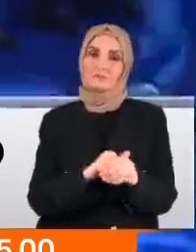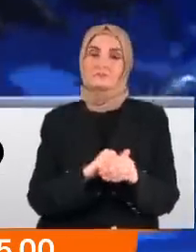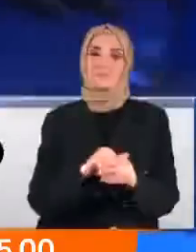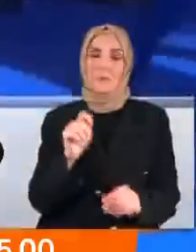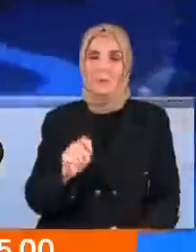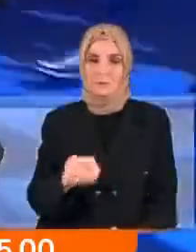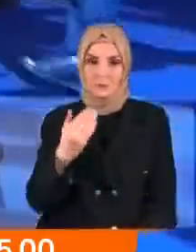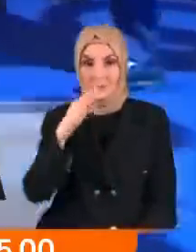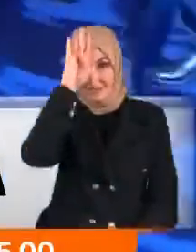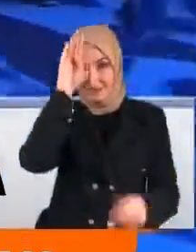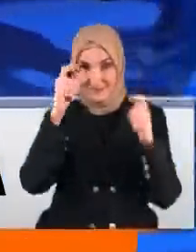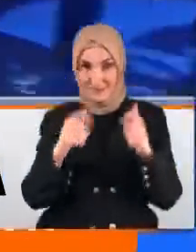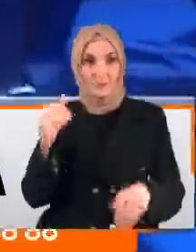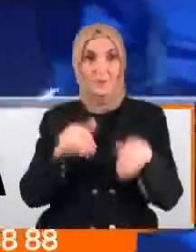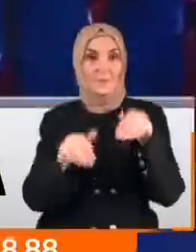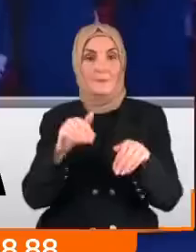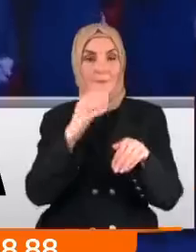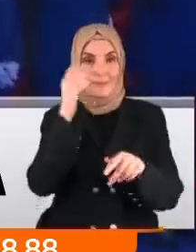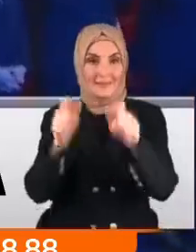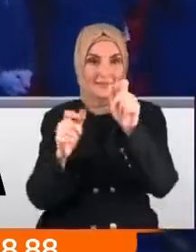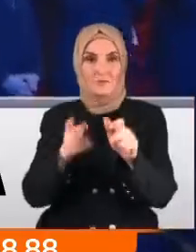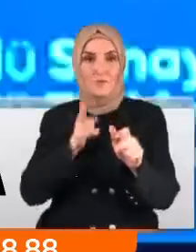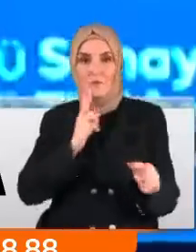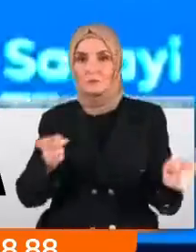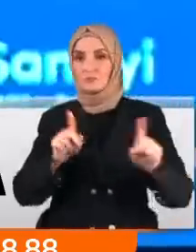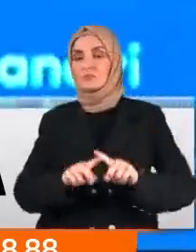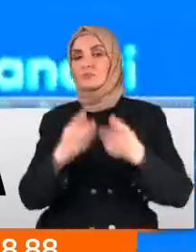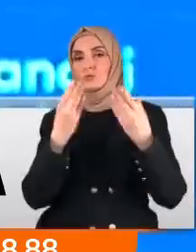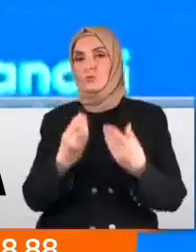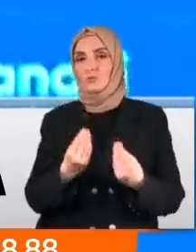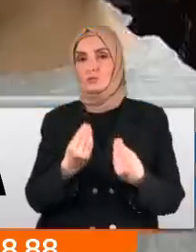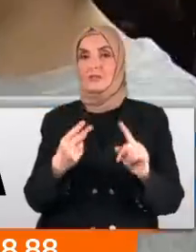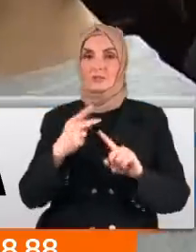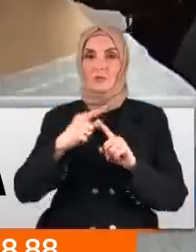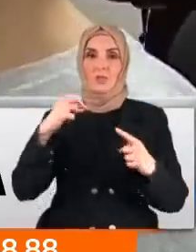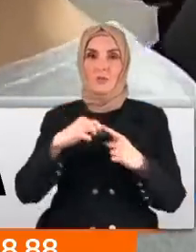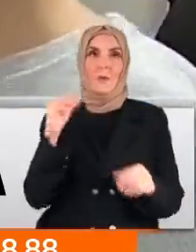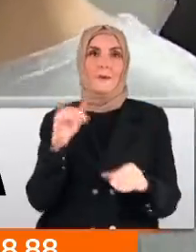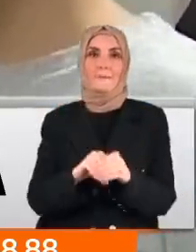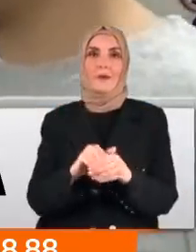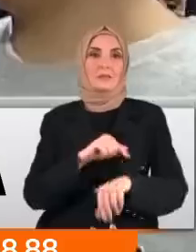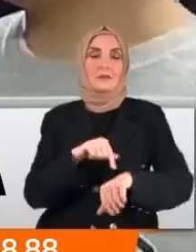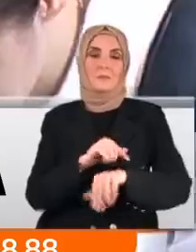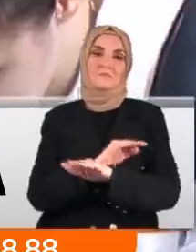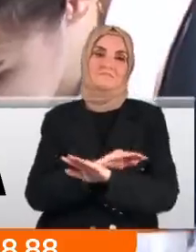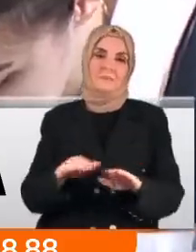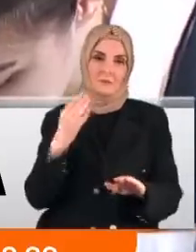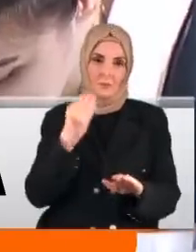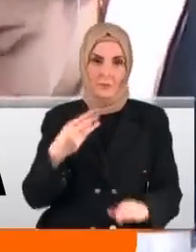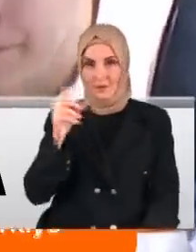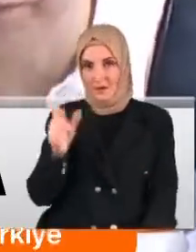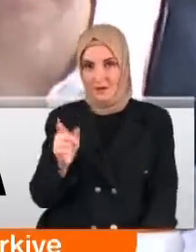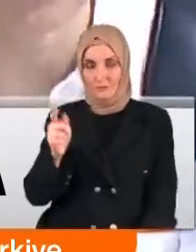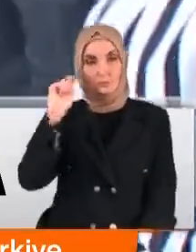İstanbul'da seçmenle son kez buluşarak ikinci tur kampanya sürecini tamamlayan Cumhurbaşkanı Erdoğan, oyunu yine İstanbul'da